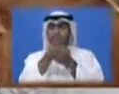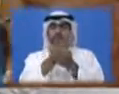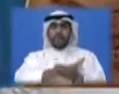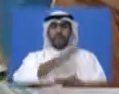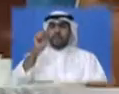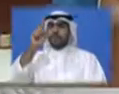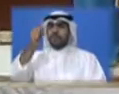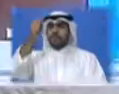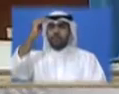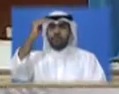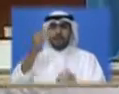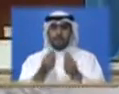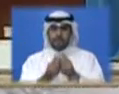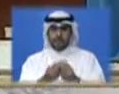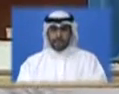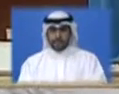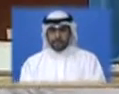الشيخ صباح الخالد الحمد الصباح.